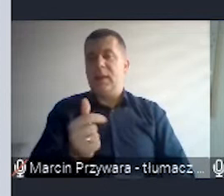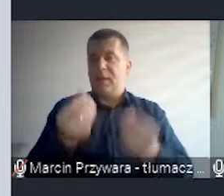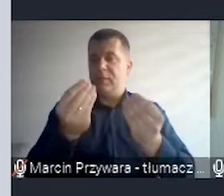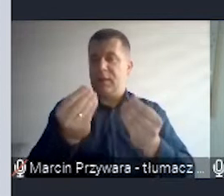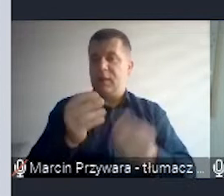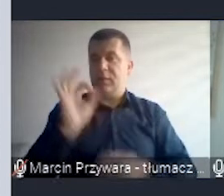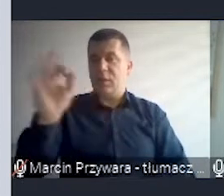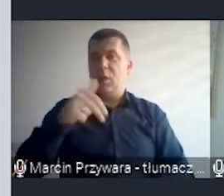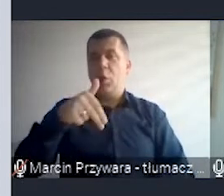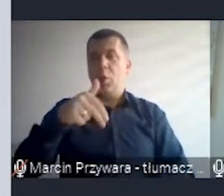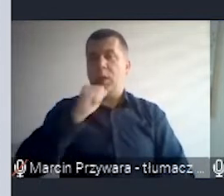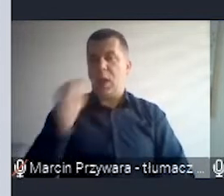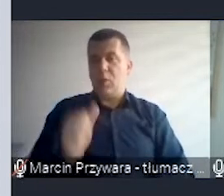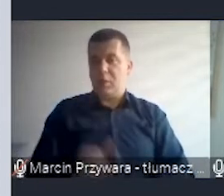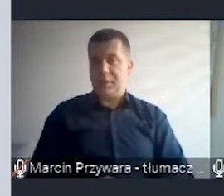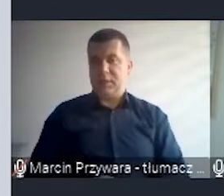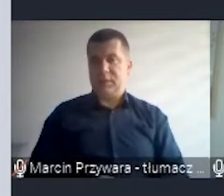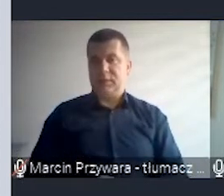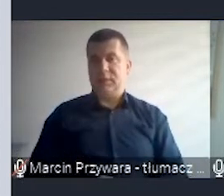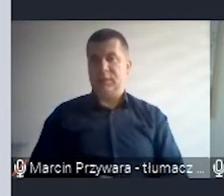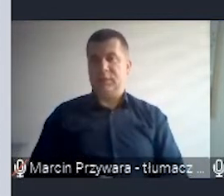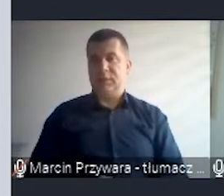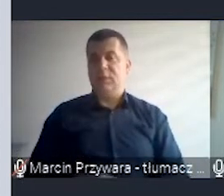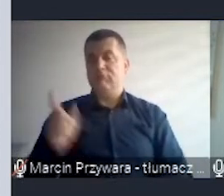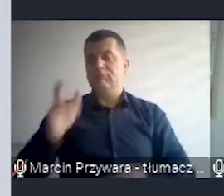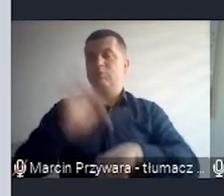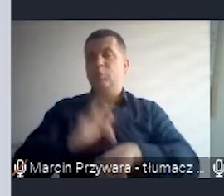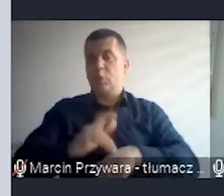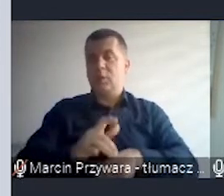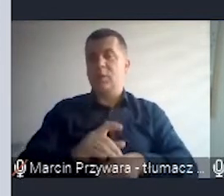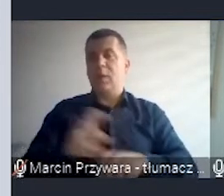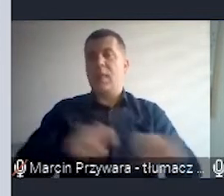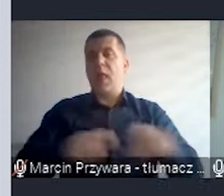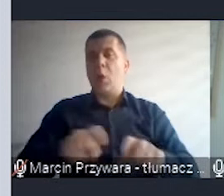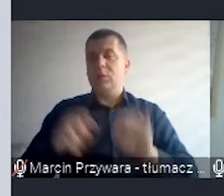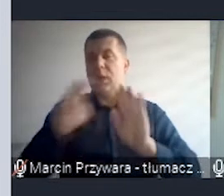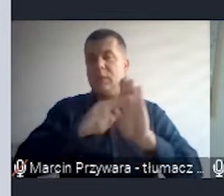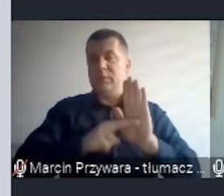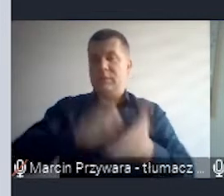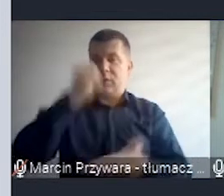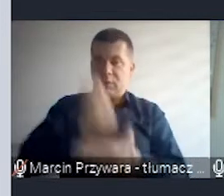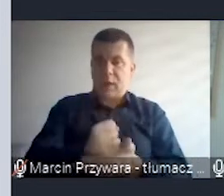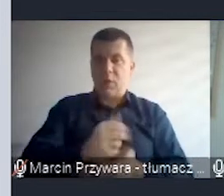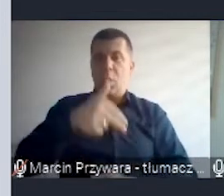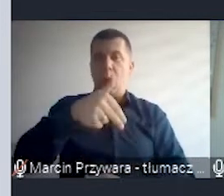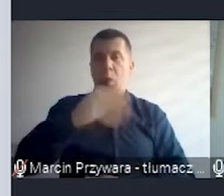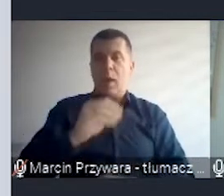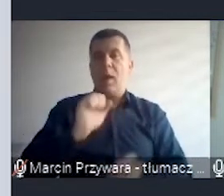Unii Europejskiej i skutkującej naruszeniem przepisów prawa unijnego albo